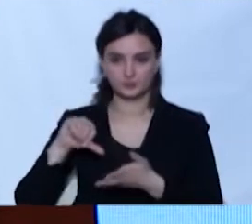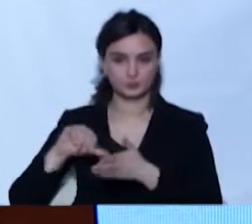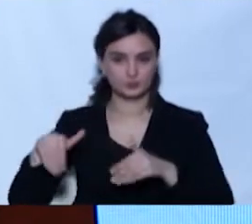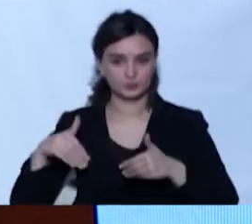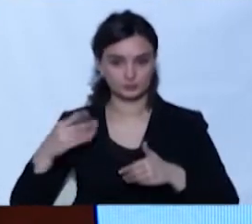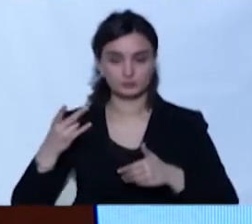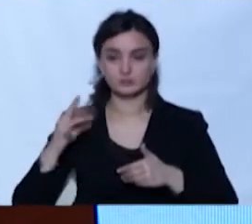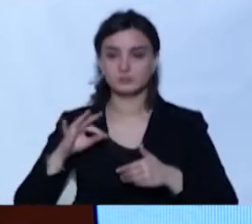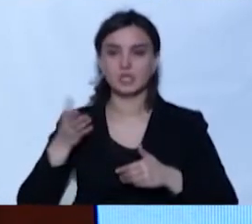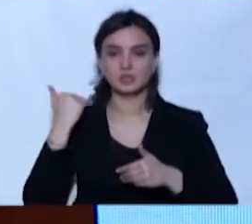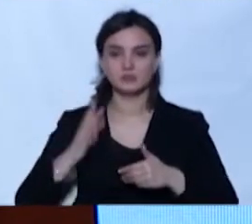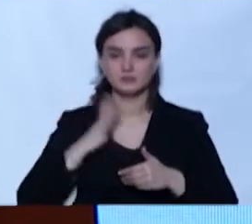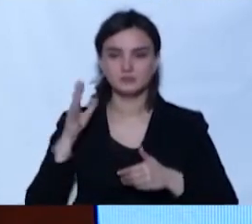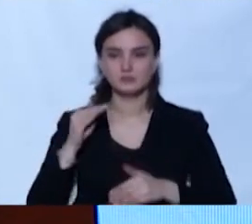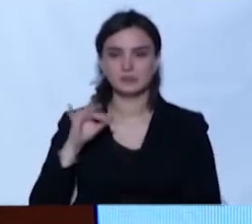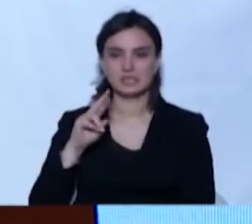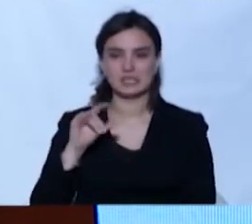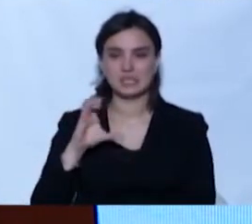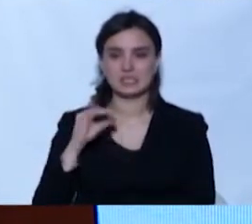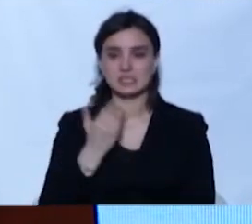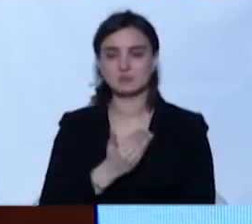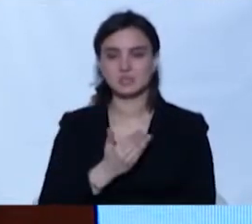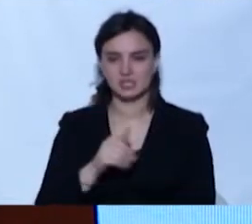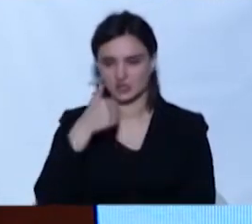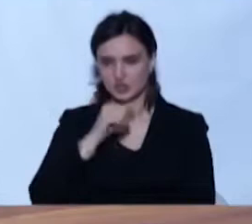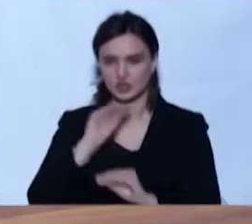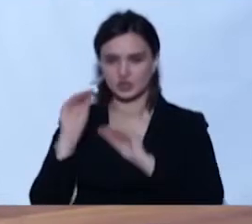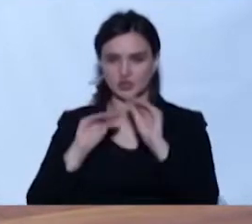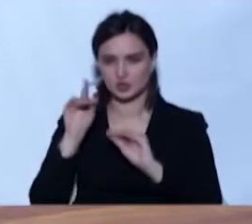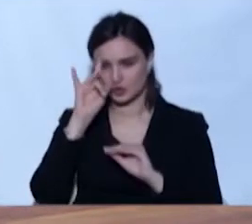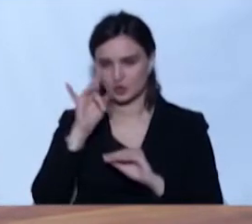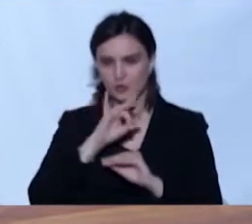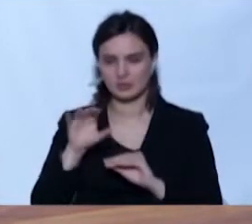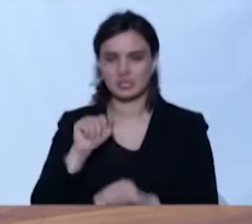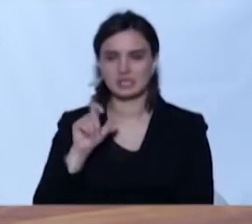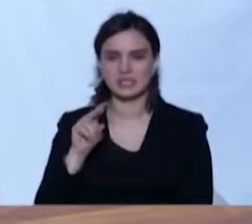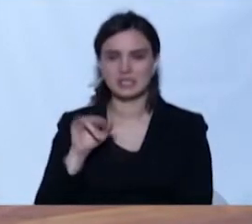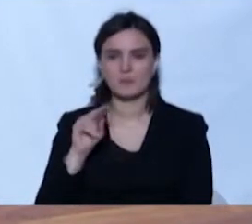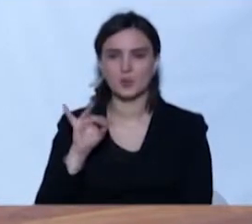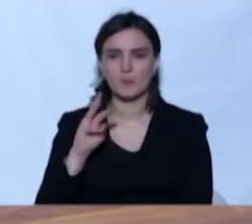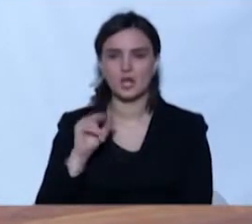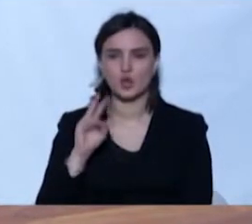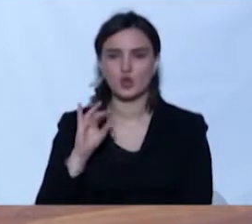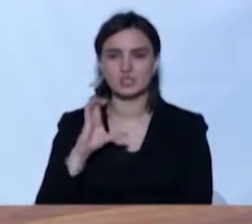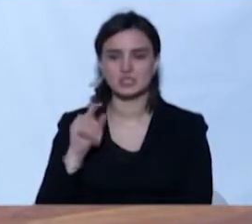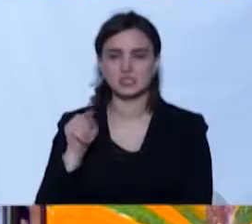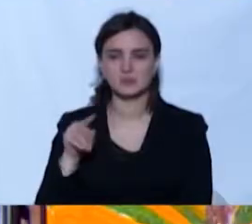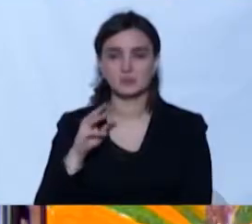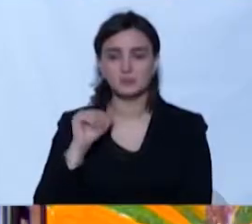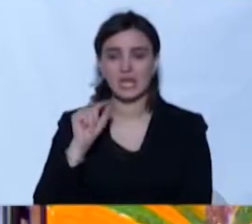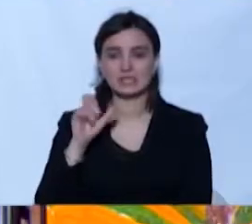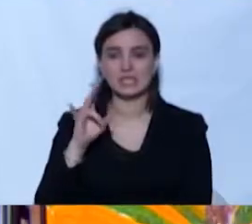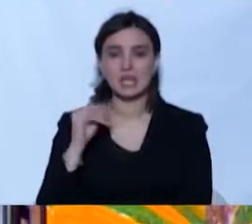იდგა ფიდიასის მიერ შექმნილი ცნობილი ათენა პრომაქოსის, ანუ ათენა მეომრის ქანდაკება. დღეს